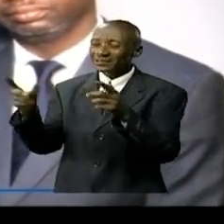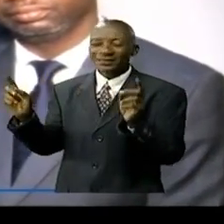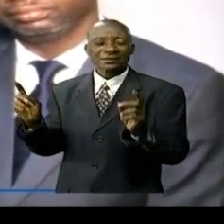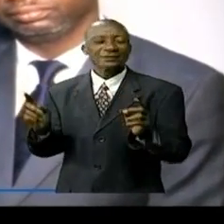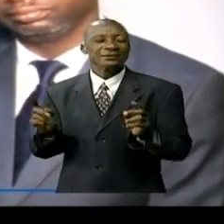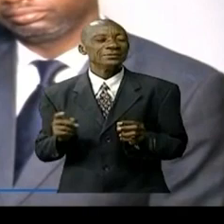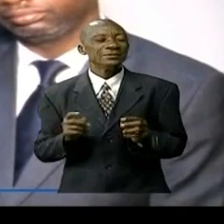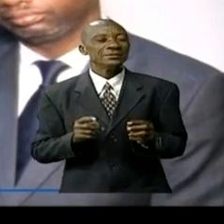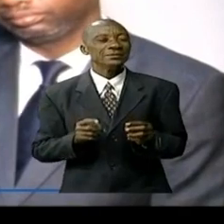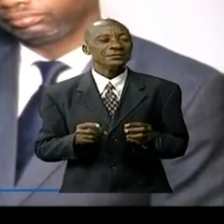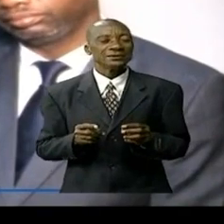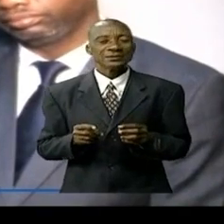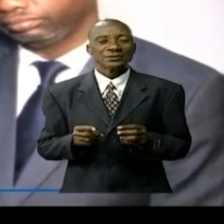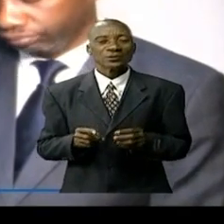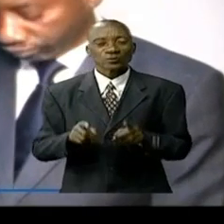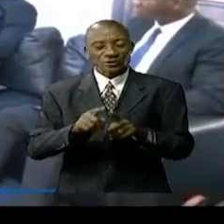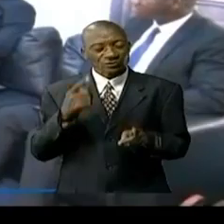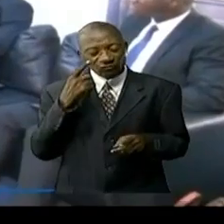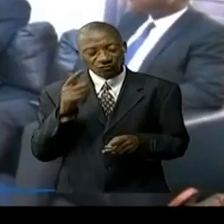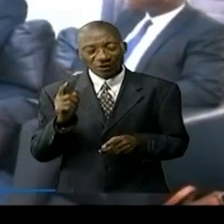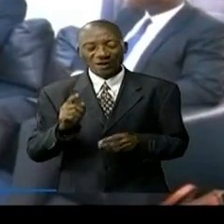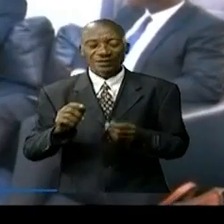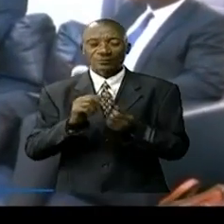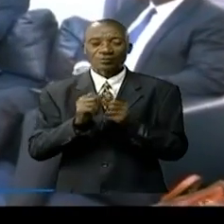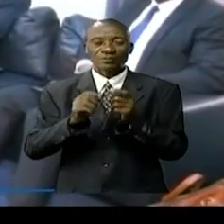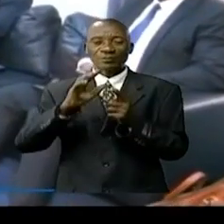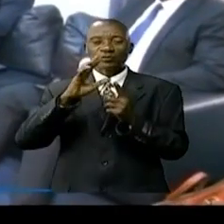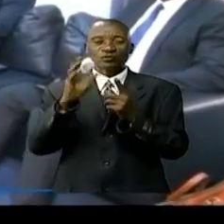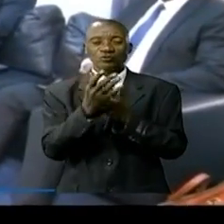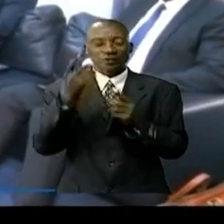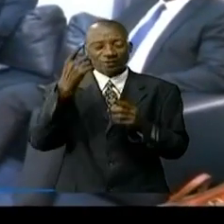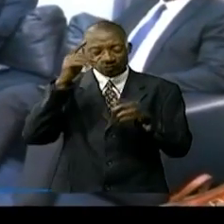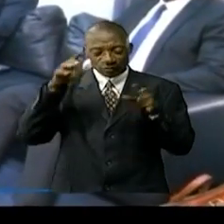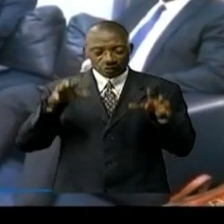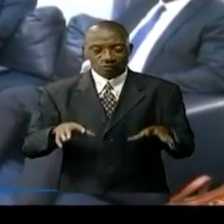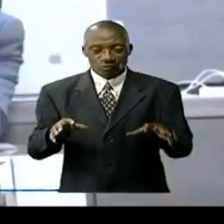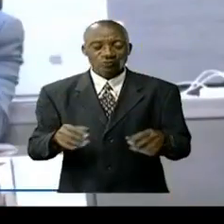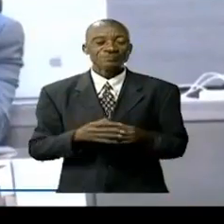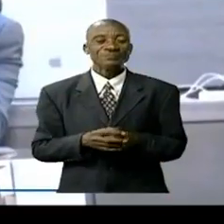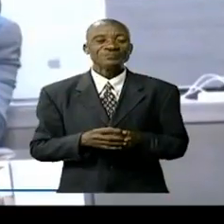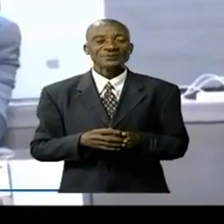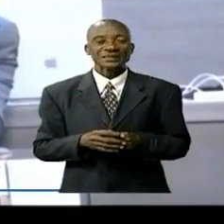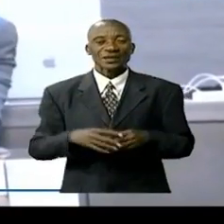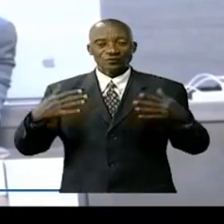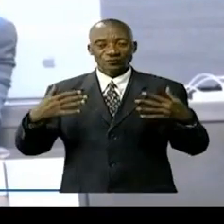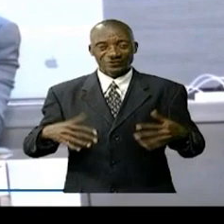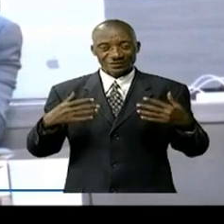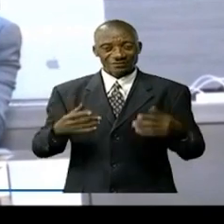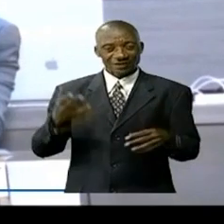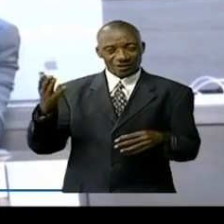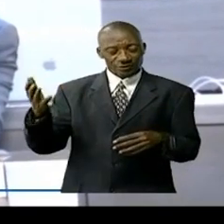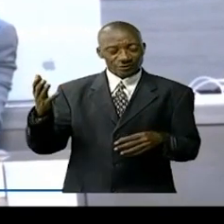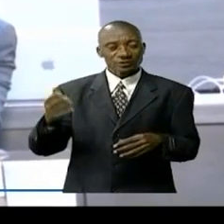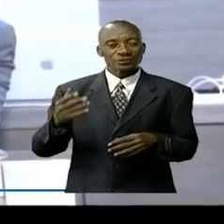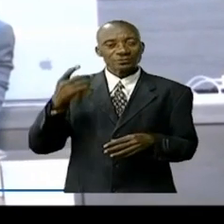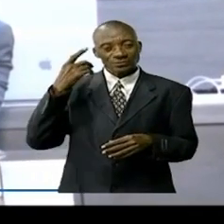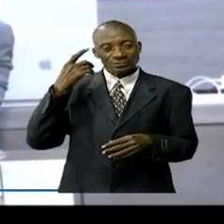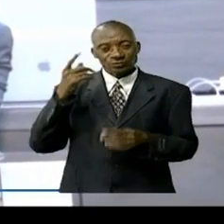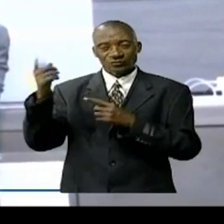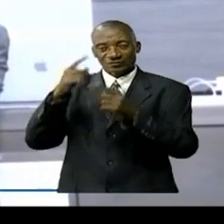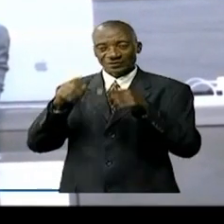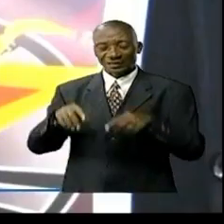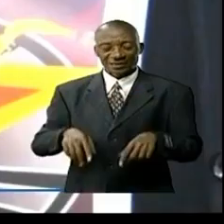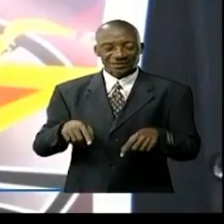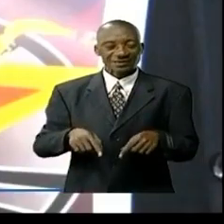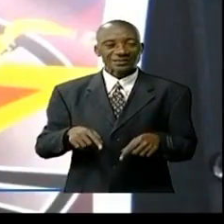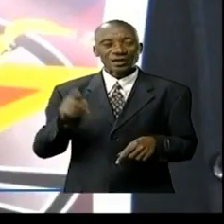promouvoir les valeurs culturelles et touristiques du Congo. Pour le ministre du Tourisme, ce festival est une occasion non seulement de promouvoir la culture congolaise, mais